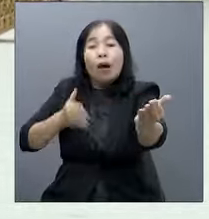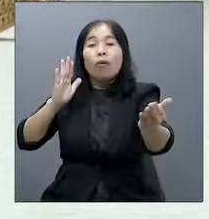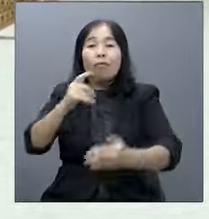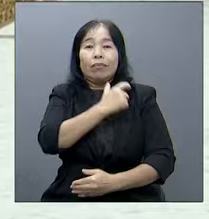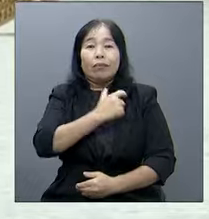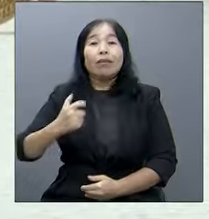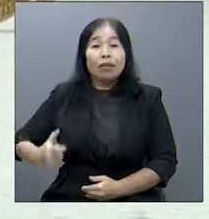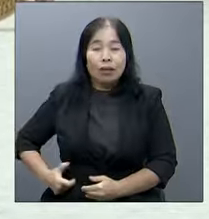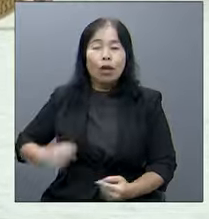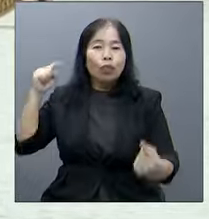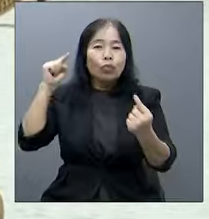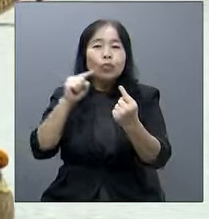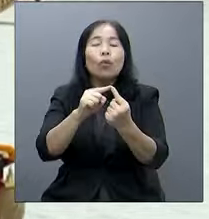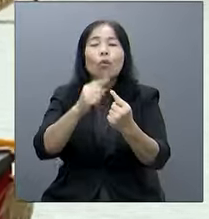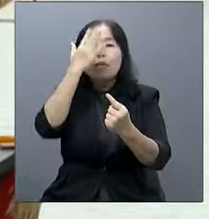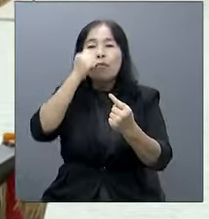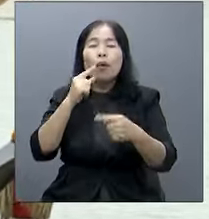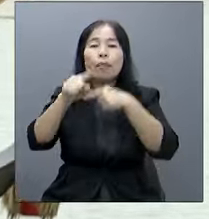ขึ้สำหรบพระมหากศัิทตว